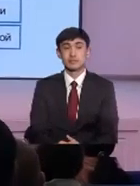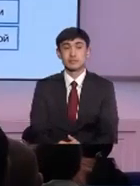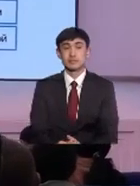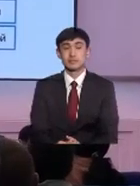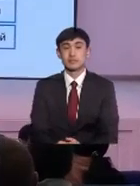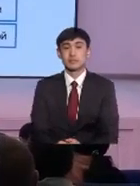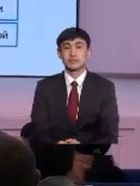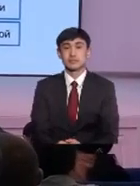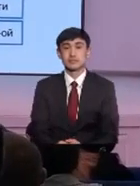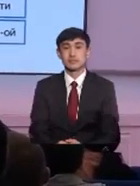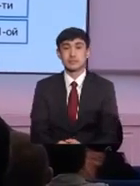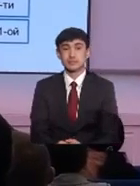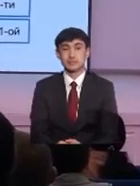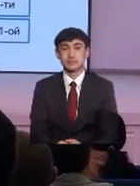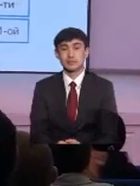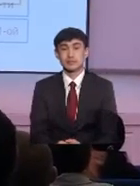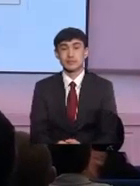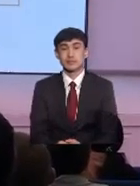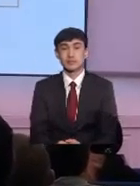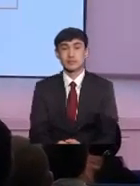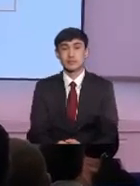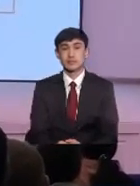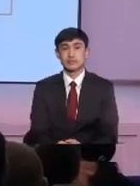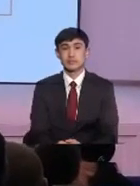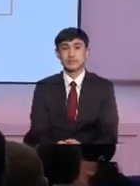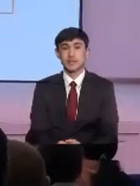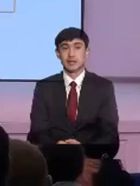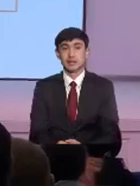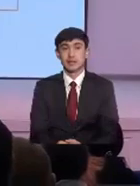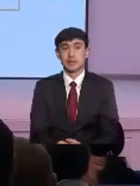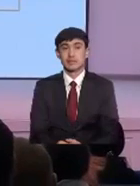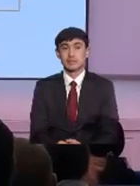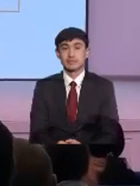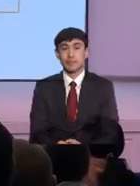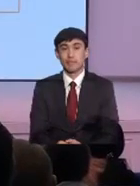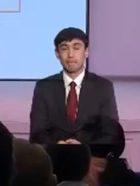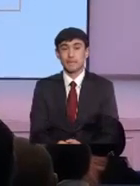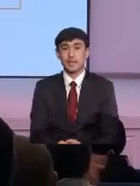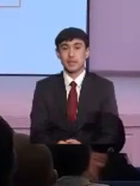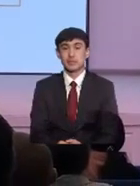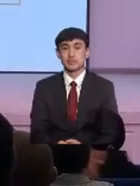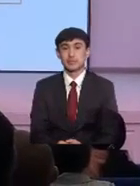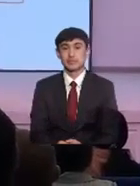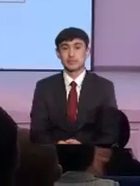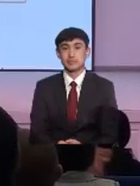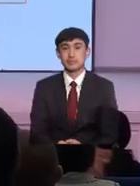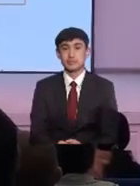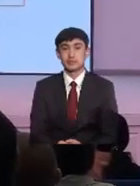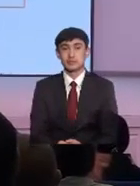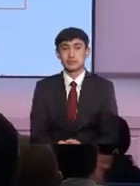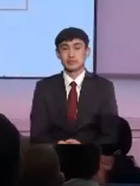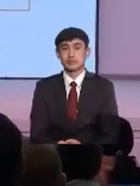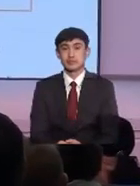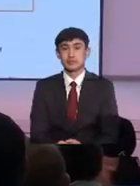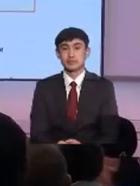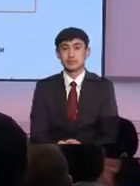Поскольку в ходе проверки мы выявили ряд недобросовестных субъектов игорного бизнеса, которые нарушали действующее законодательство,